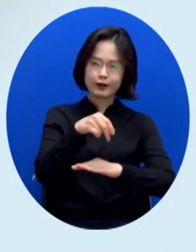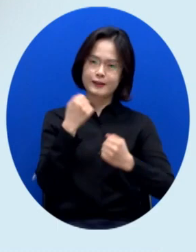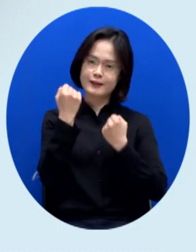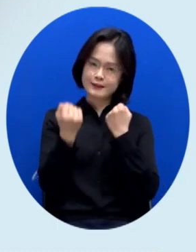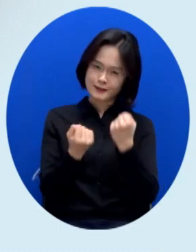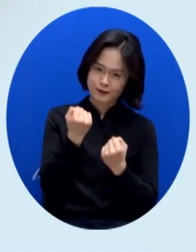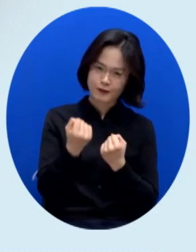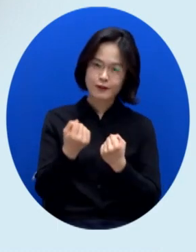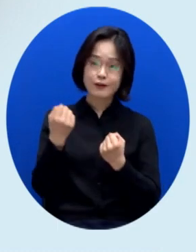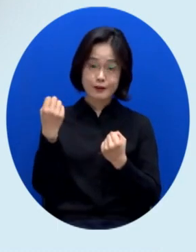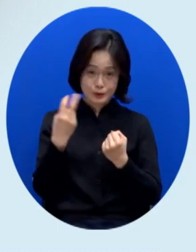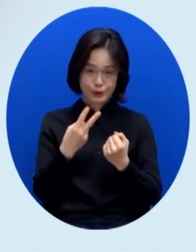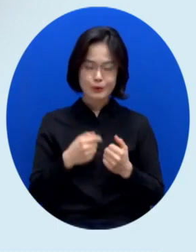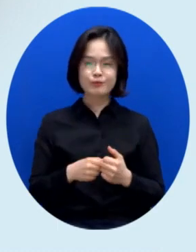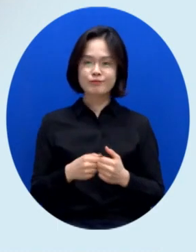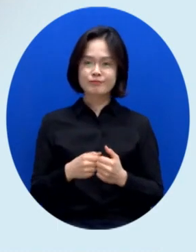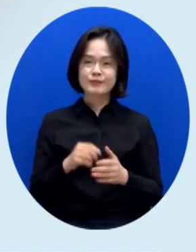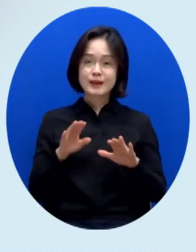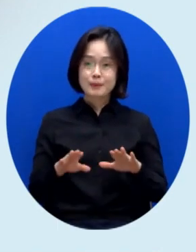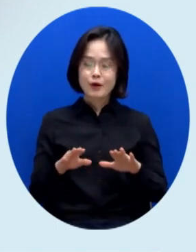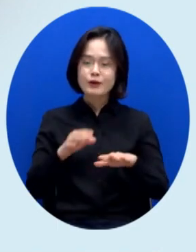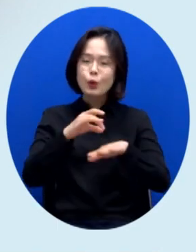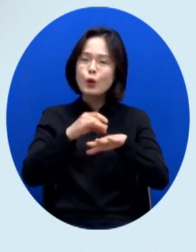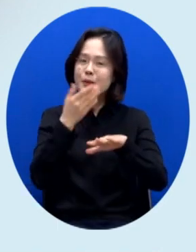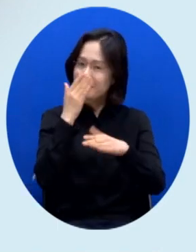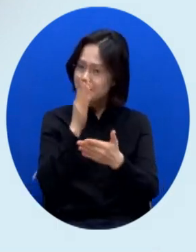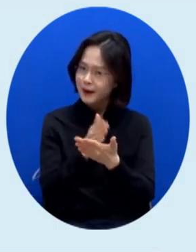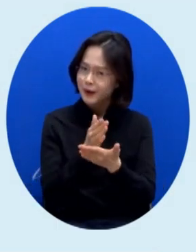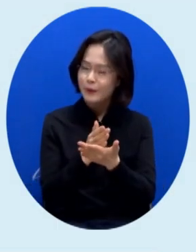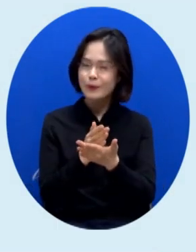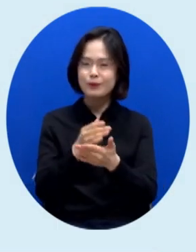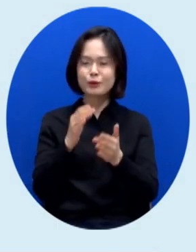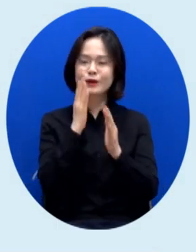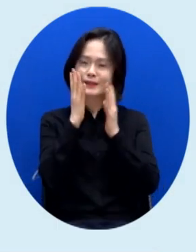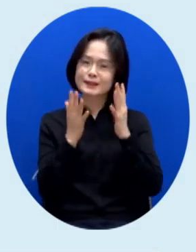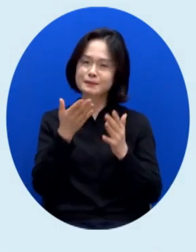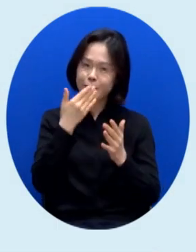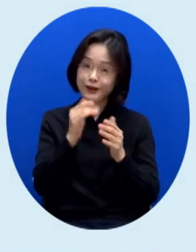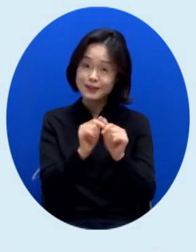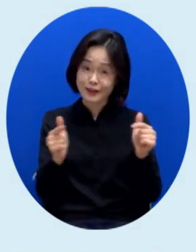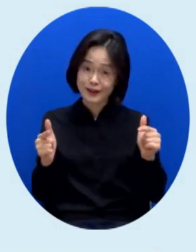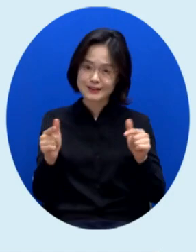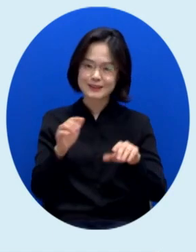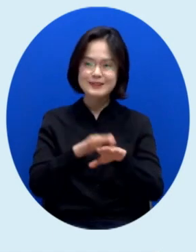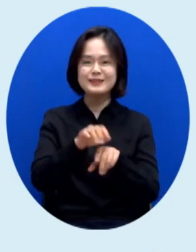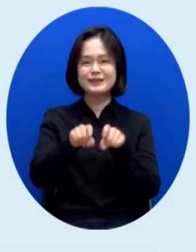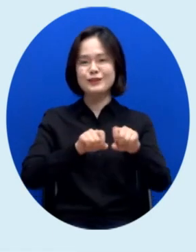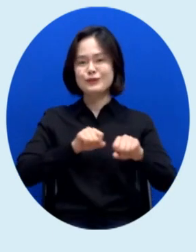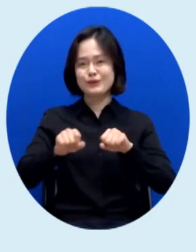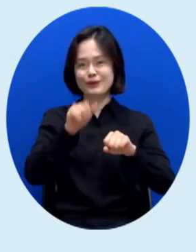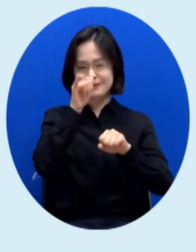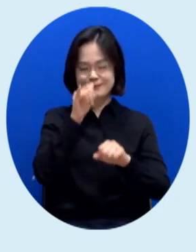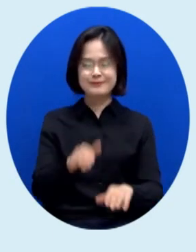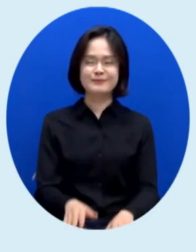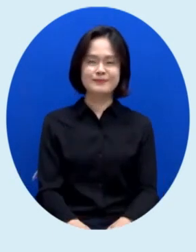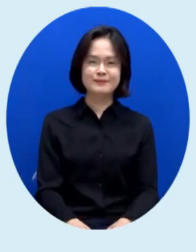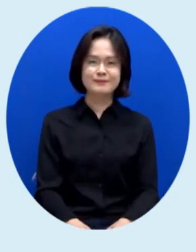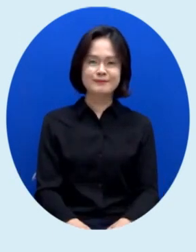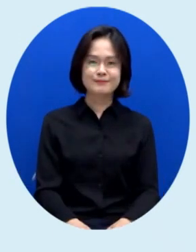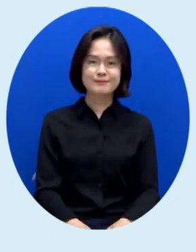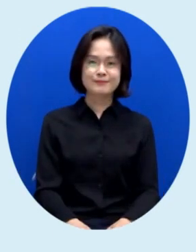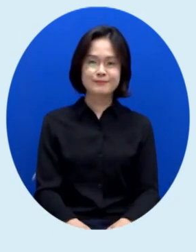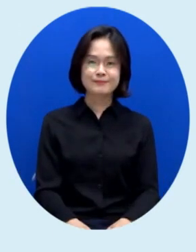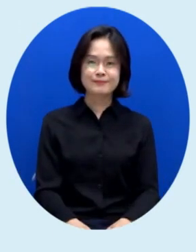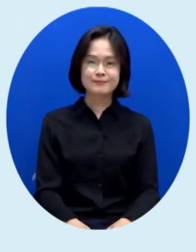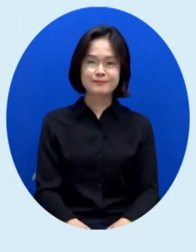낡은 옷 고쳐 입기 와 채식 하기 등의 그린 슈머 등 자발적인 불편 운동 으로 진행합니다 캠페인과